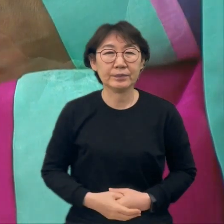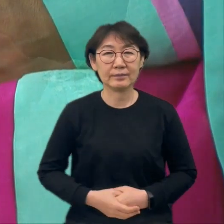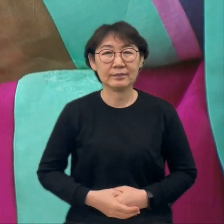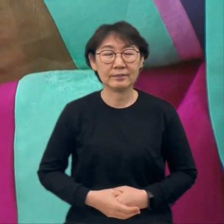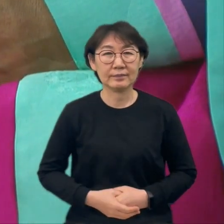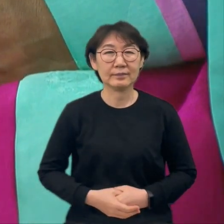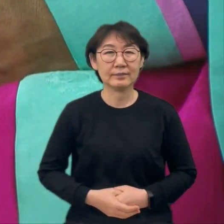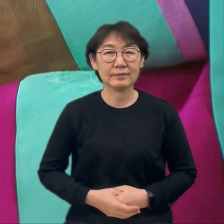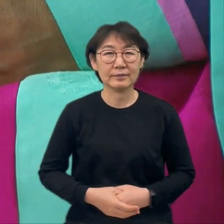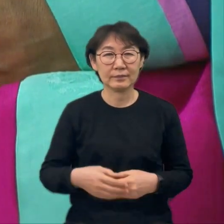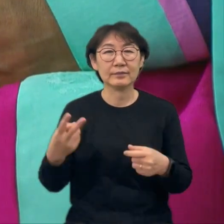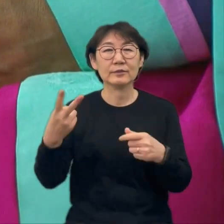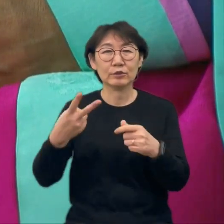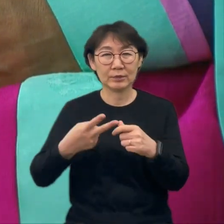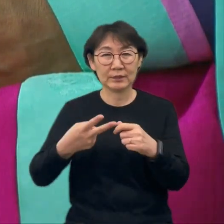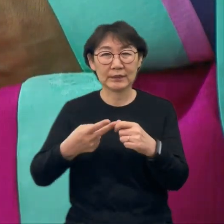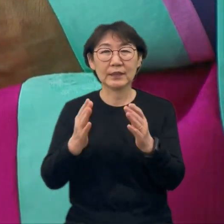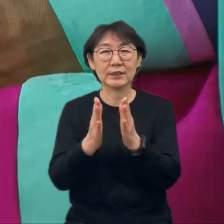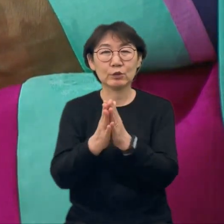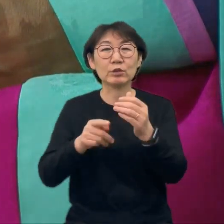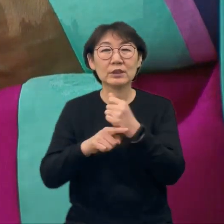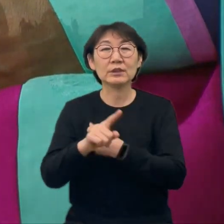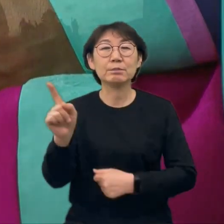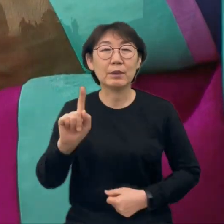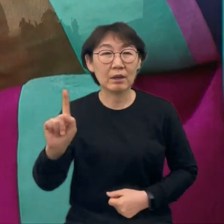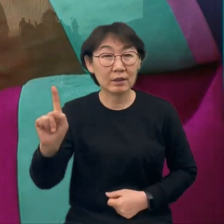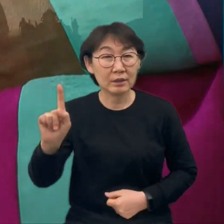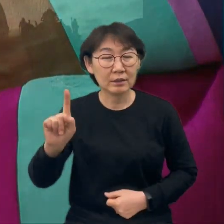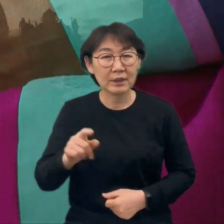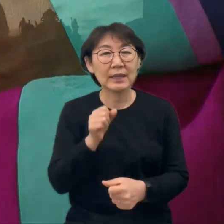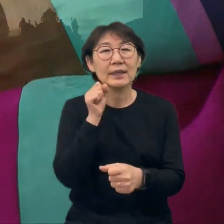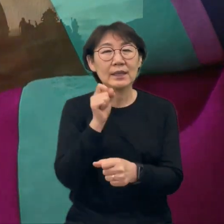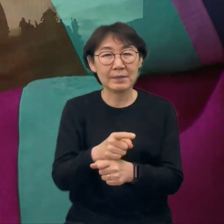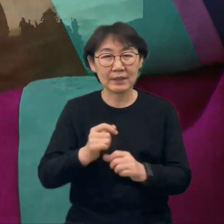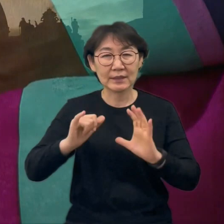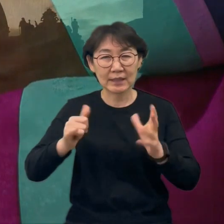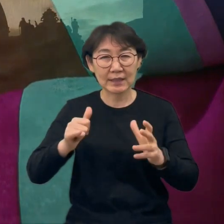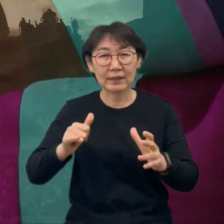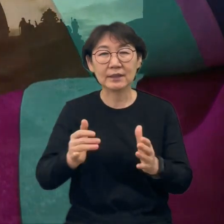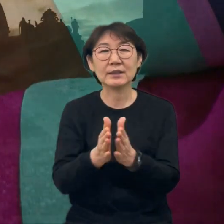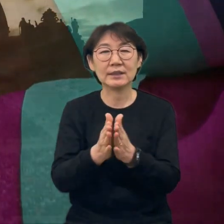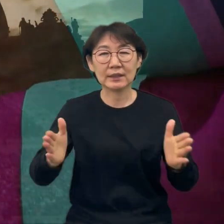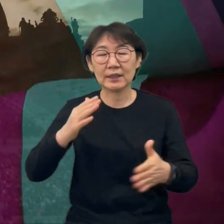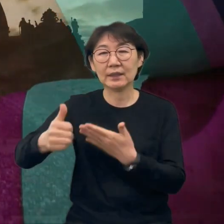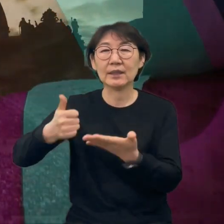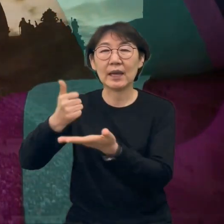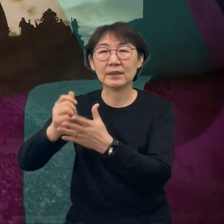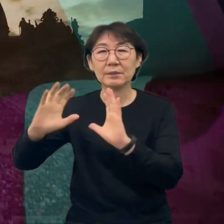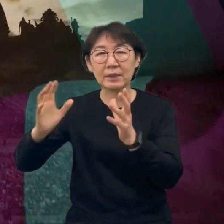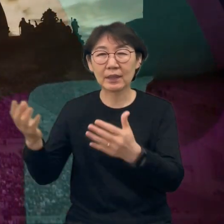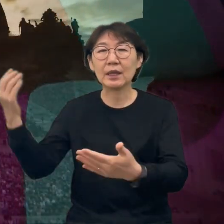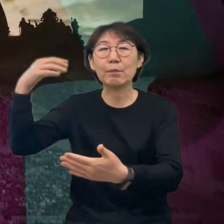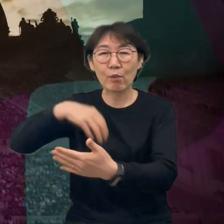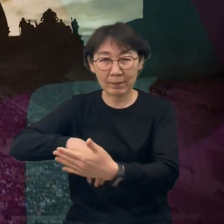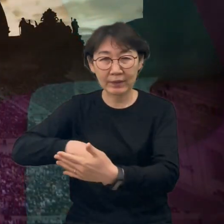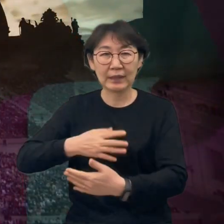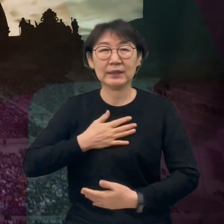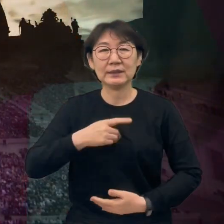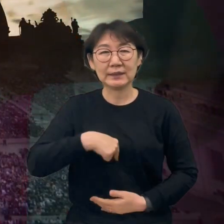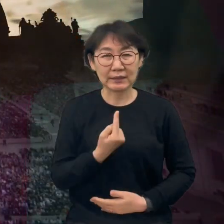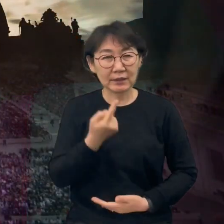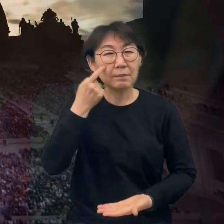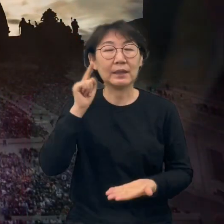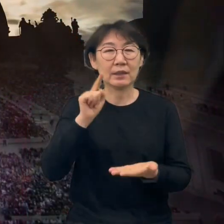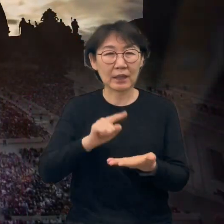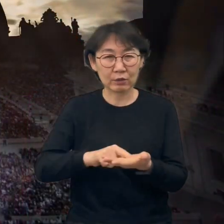됩니다. 마찬가지로 하느님 나라가 오길 기도하는 것은 이미 이 세상에서 시작된 하느님의 나라에 속해 있는